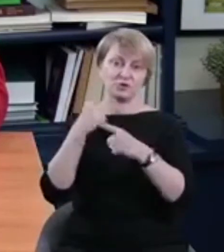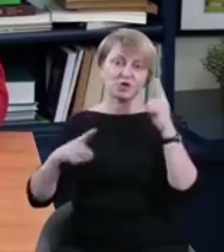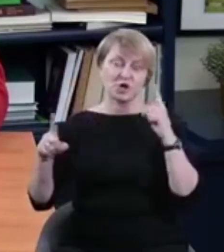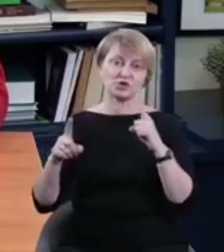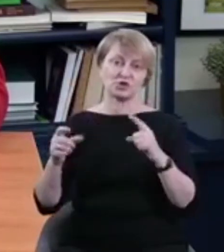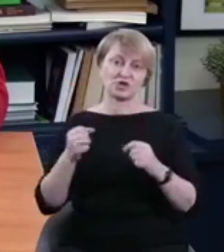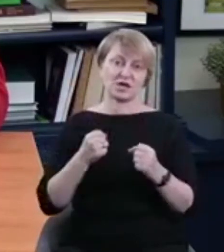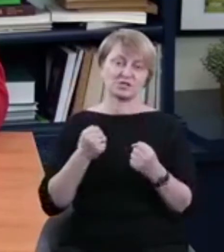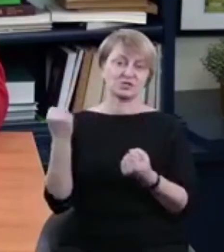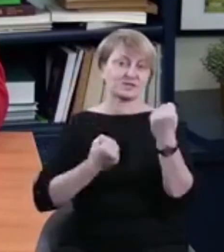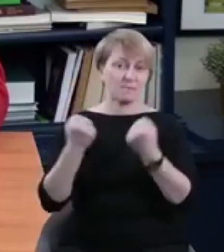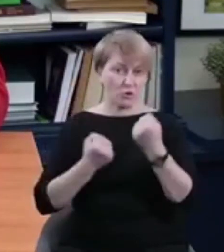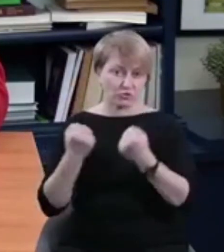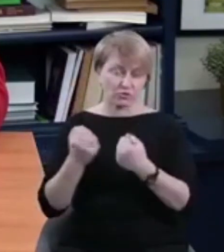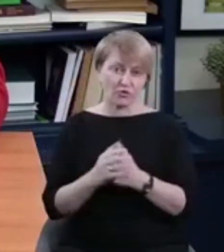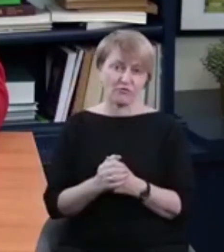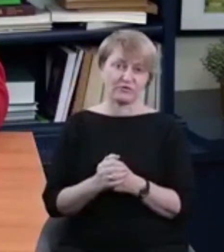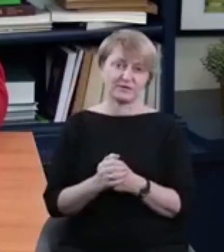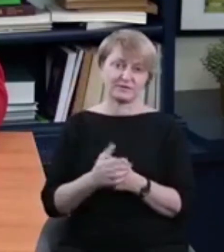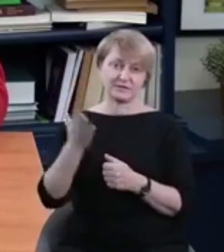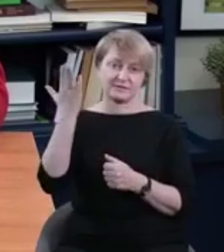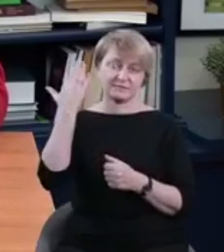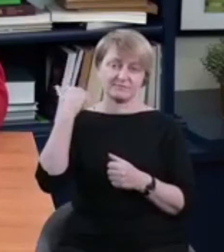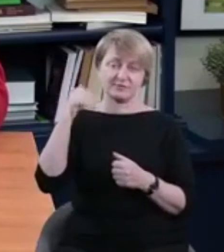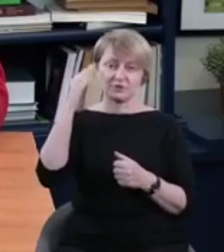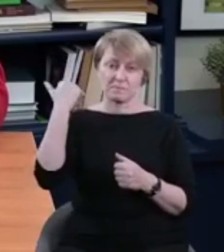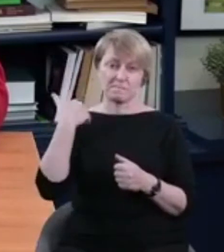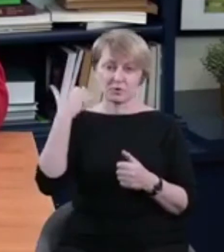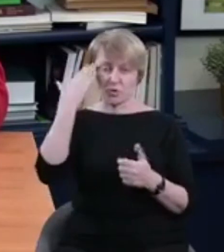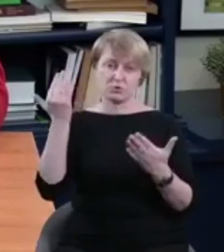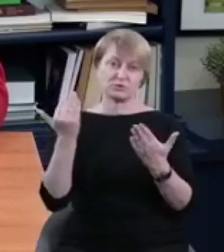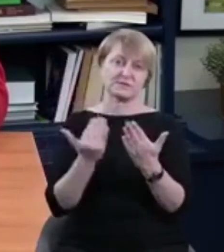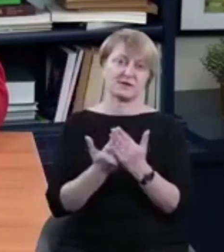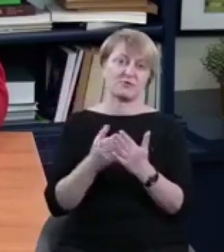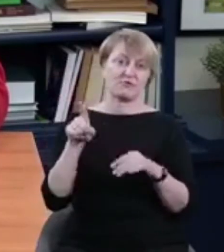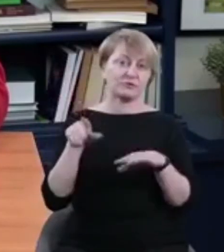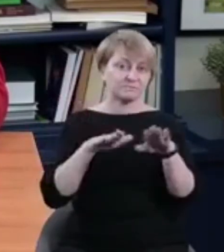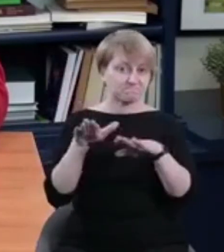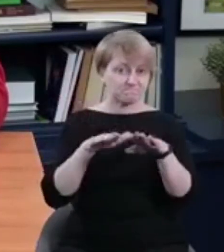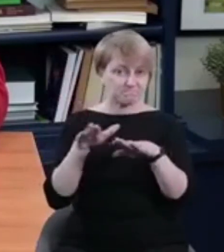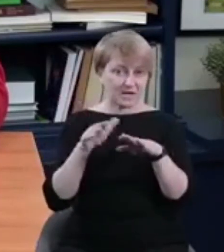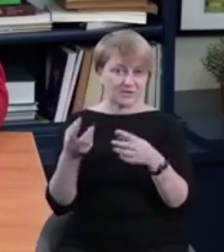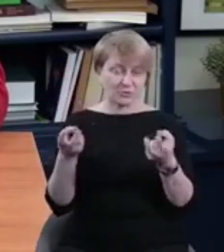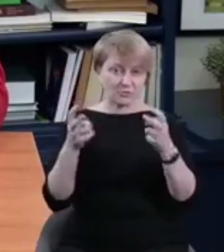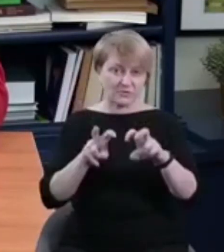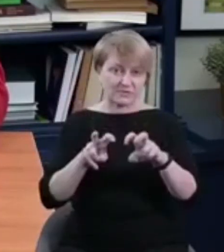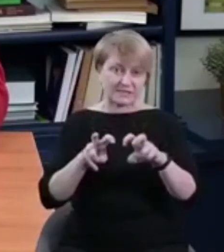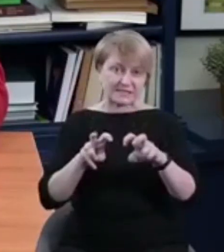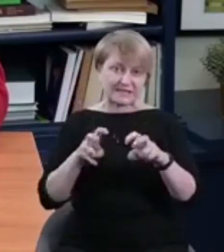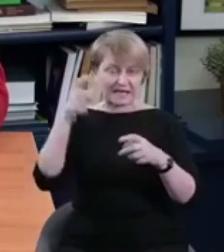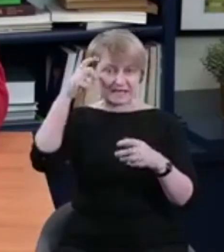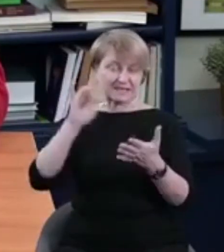którą znam którą kiedyś poznałem w tym miejscu powstaje duże centrum usługowe